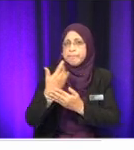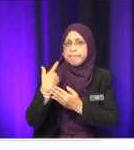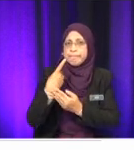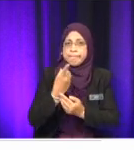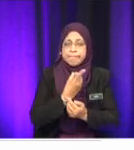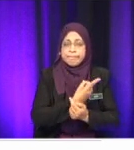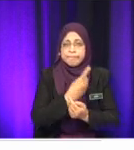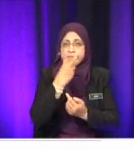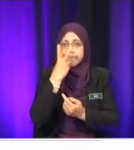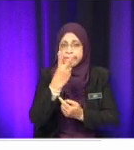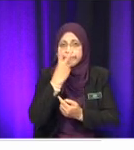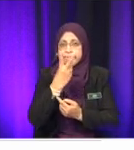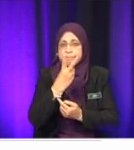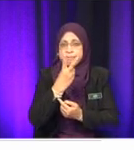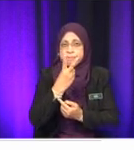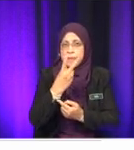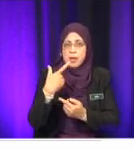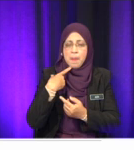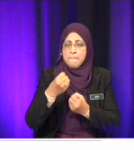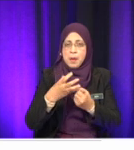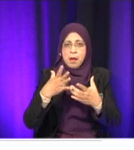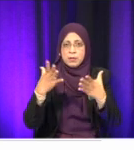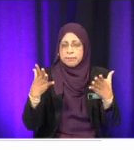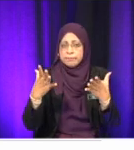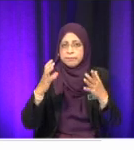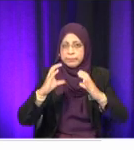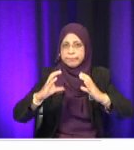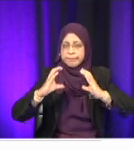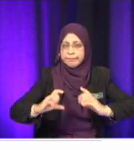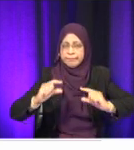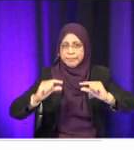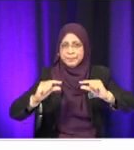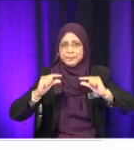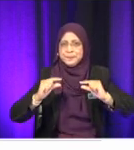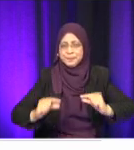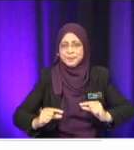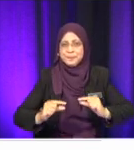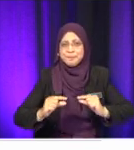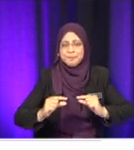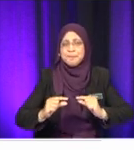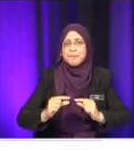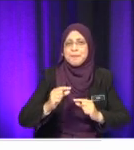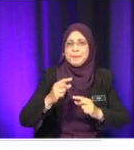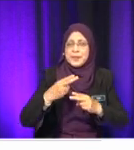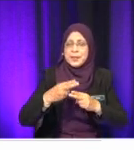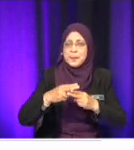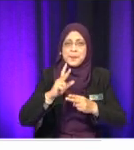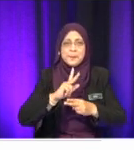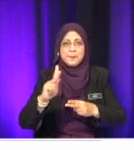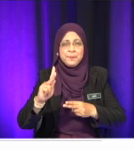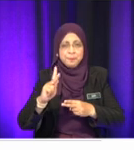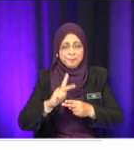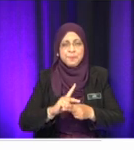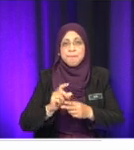Dilihat melalui berbagai aliran dan juga gaya yang digelar oleh sejarawan seni sebagai